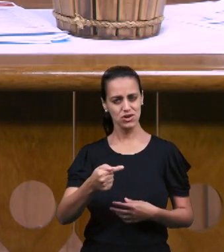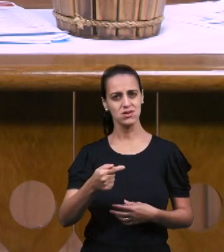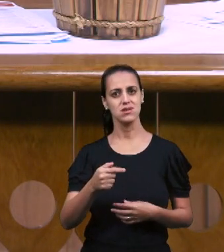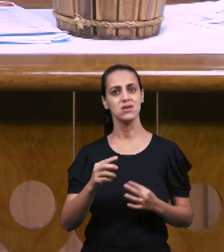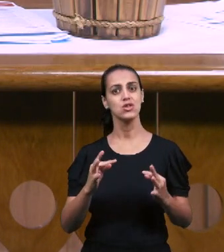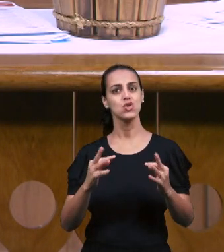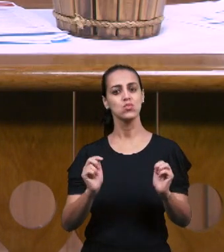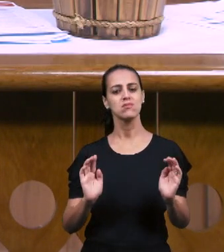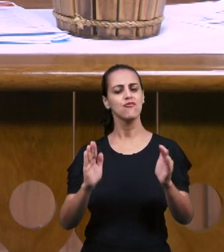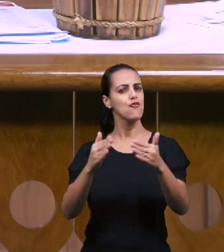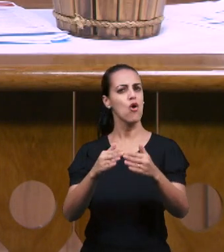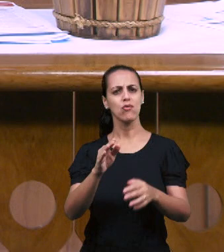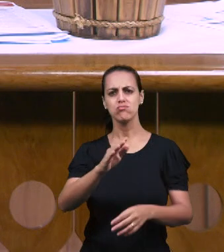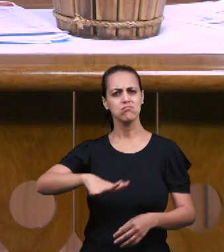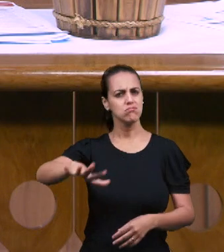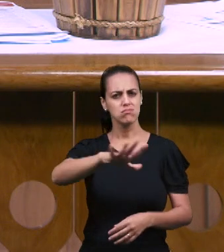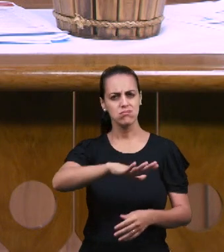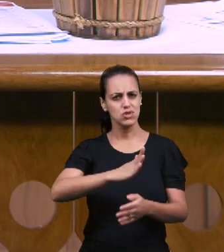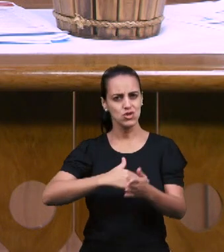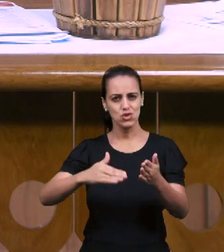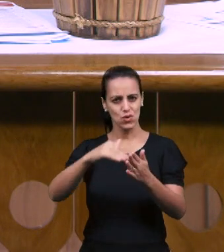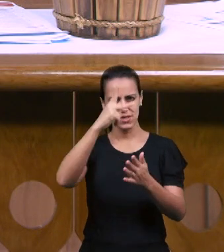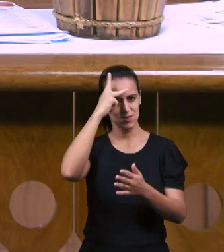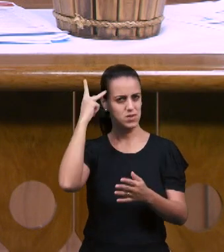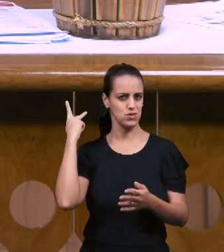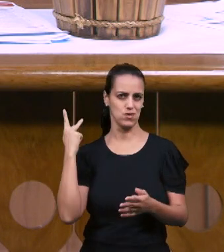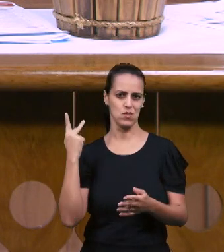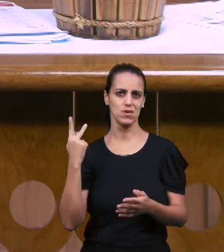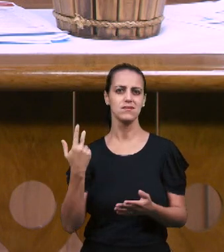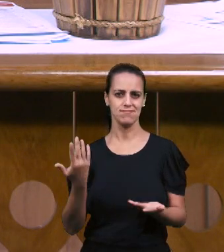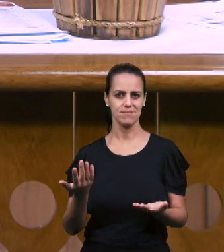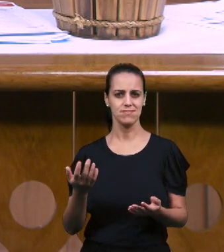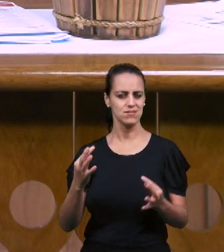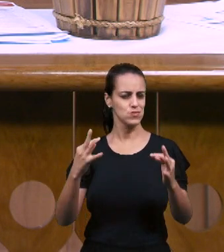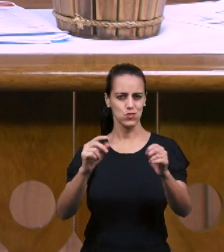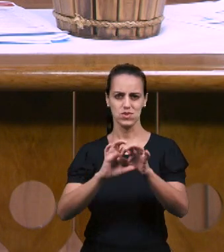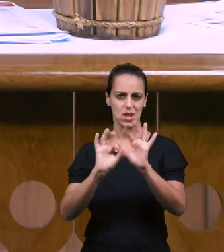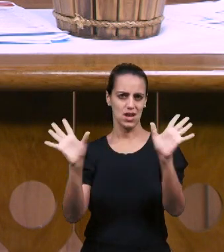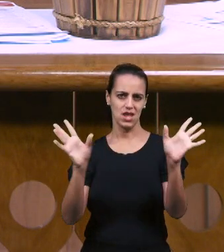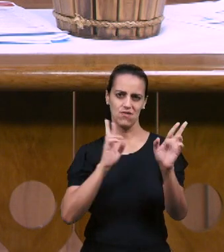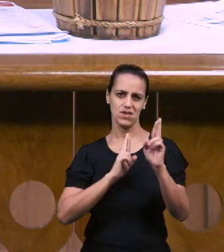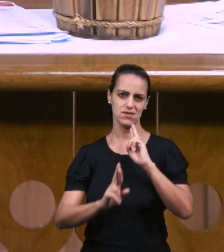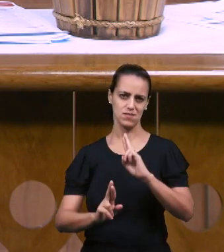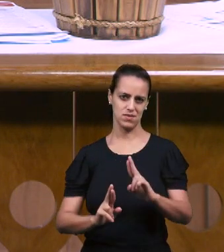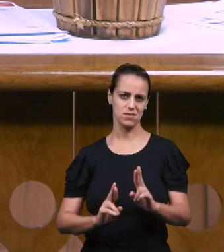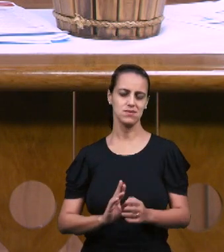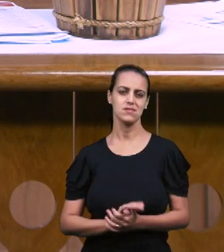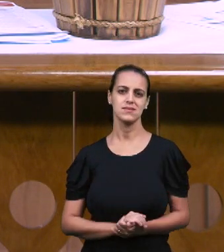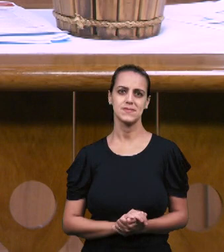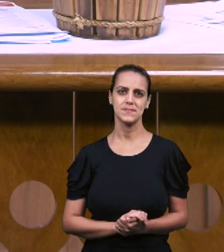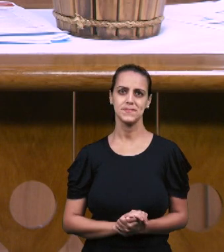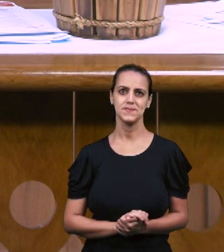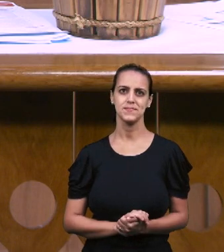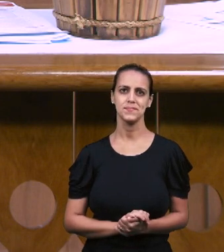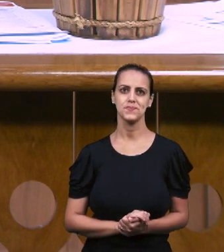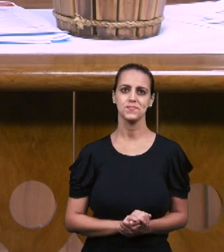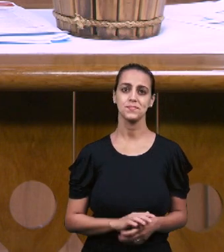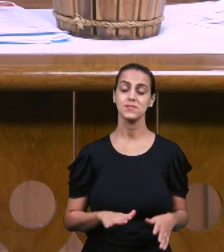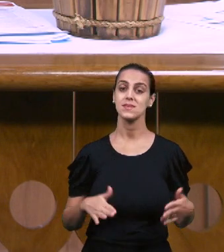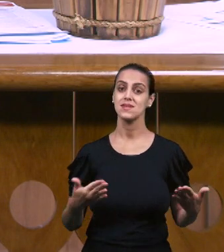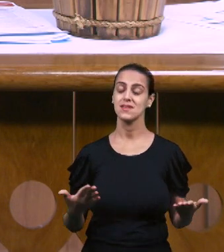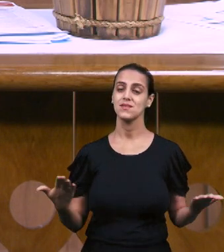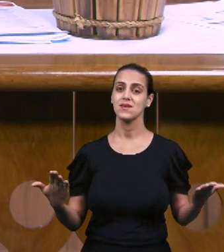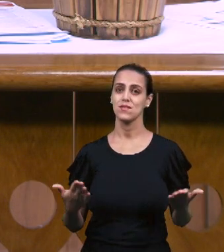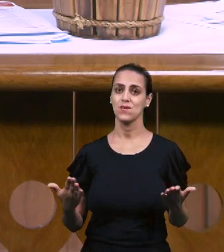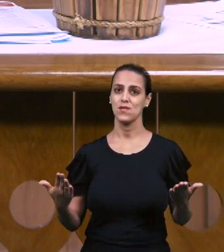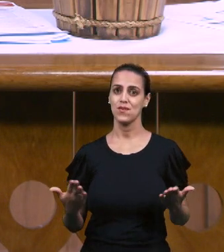ou dirigées à tous. Il n'y a pas un groupe spécifique, tous peuvent répondre à ces questions. Mais nous sommes donc maintenant,